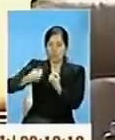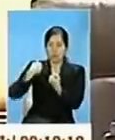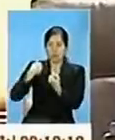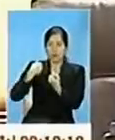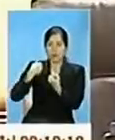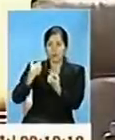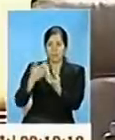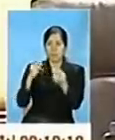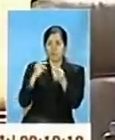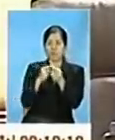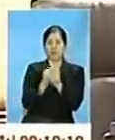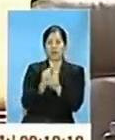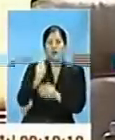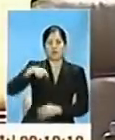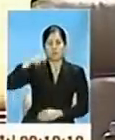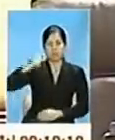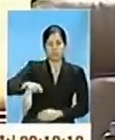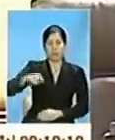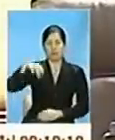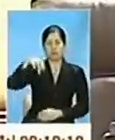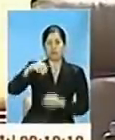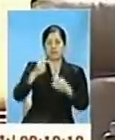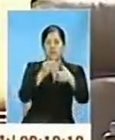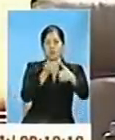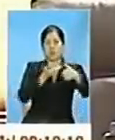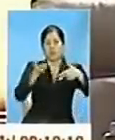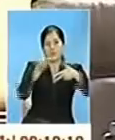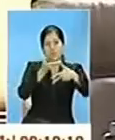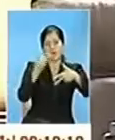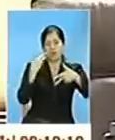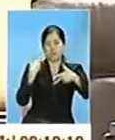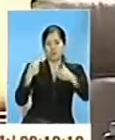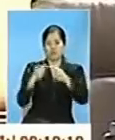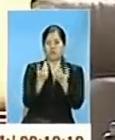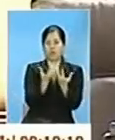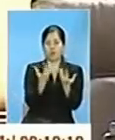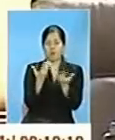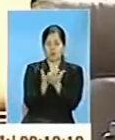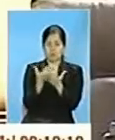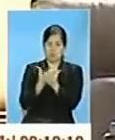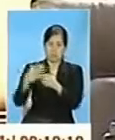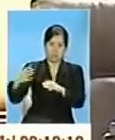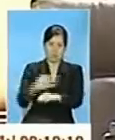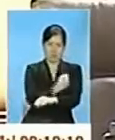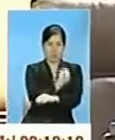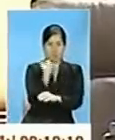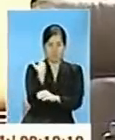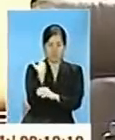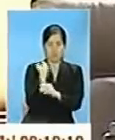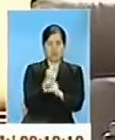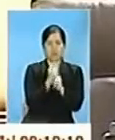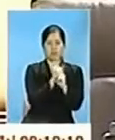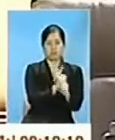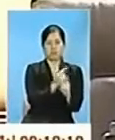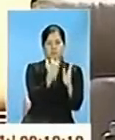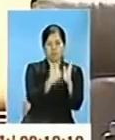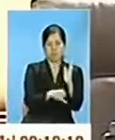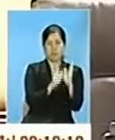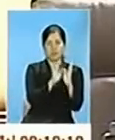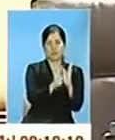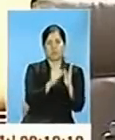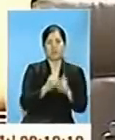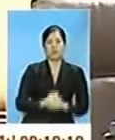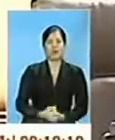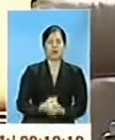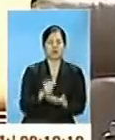ายึดทรัพย์ตามความผิดมูลฐานของปปง.ไอ้คนบางคนนะ